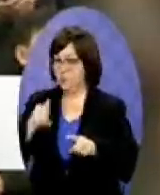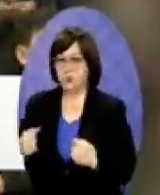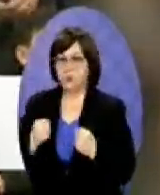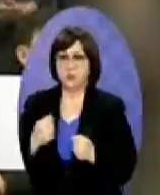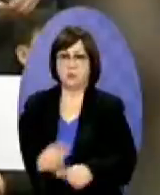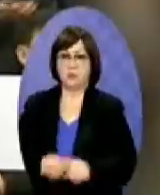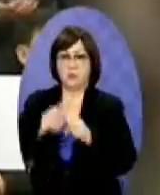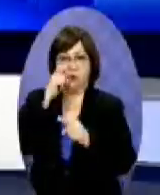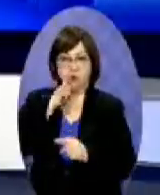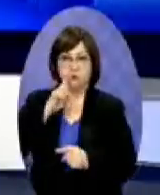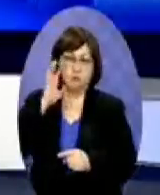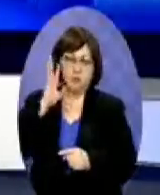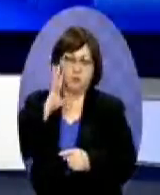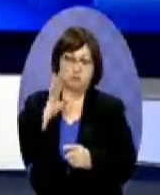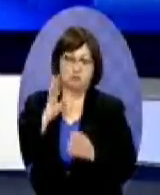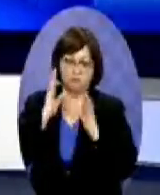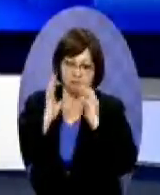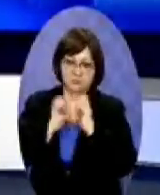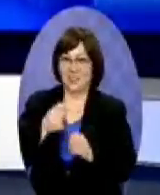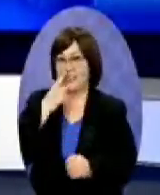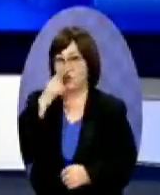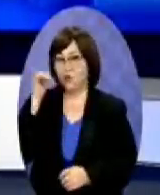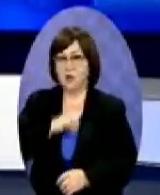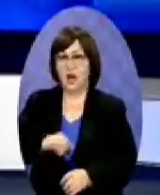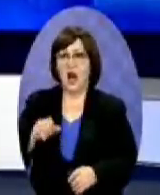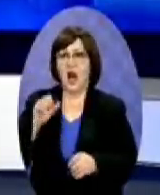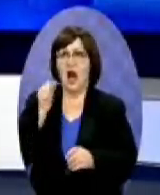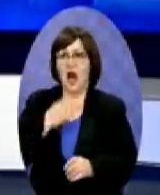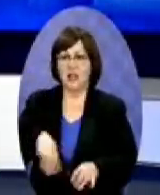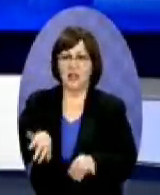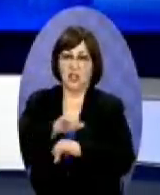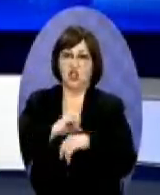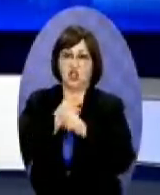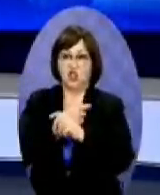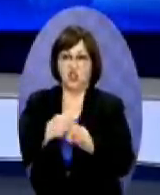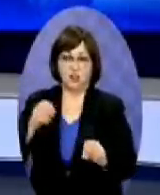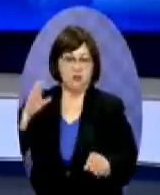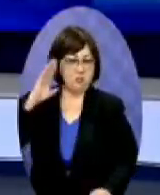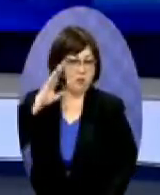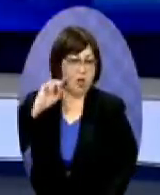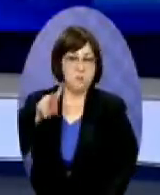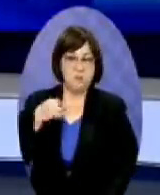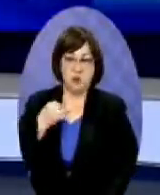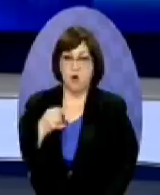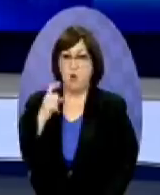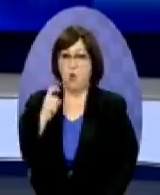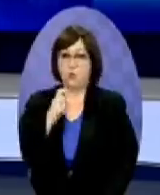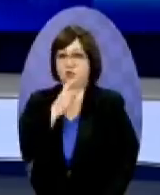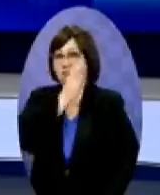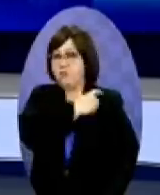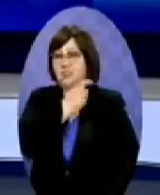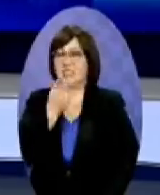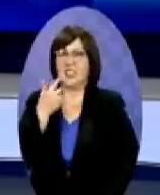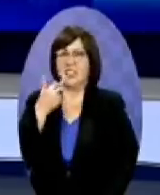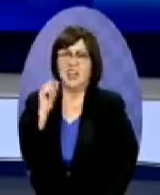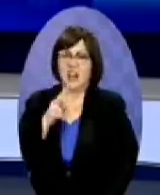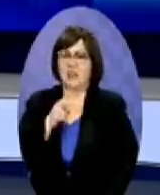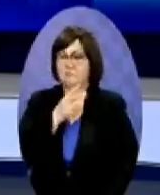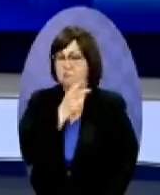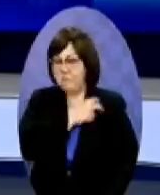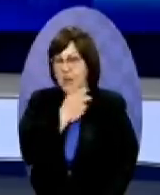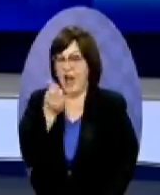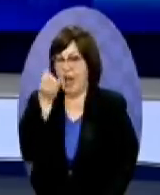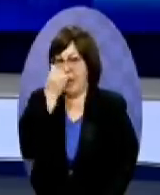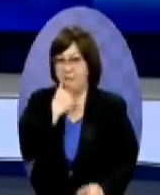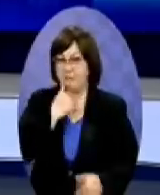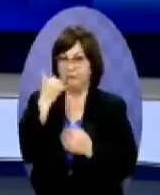байна. Хятадын ардын чөлөөлөх армийн Жанжин штабын дарга байсан генерал Фан Финхуд авилга авсан их үсвэр нь